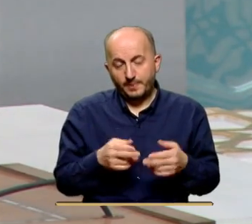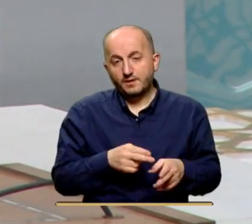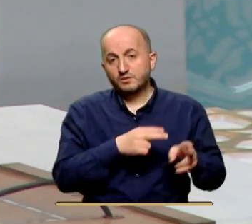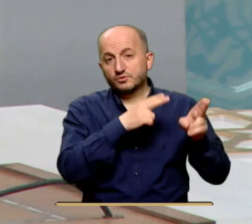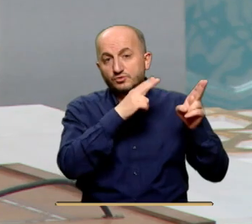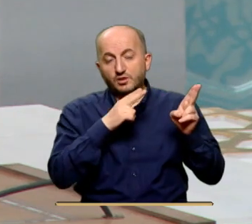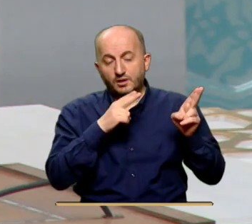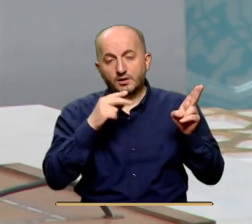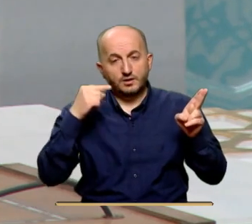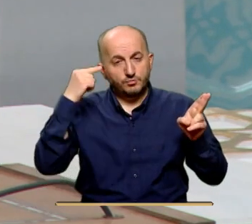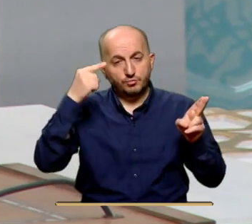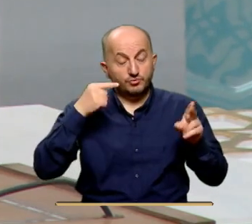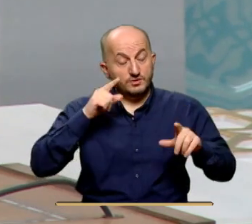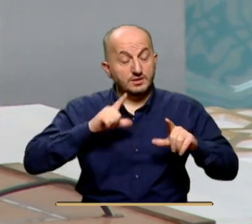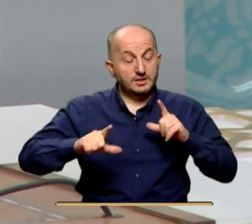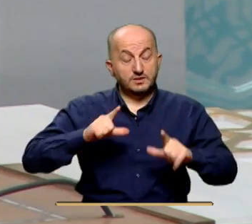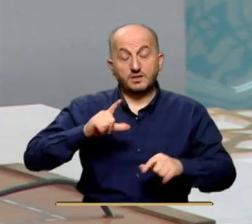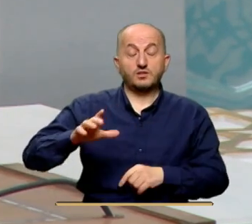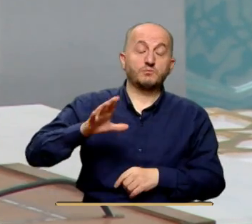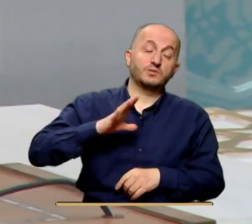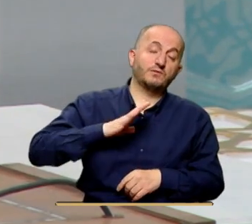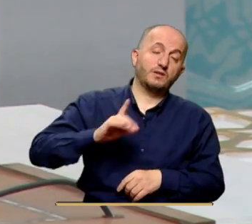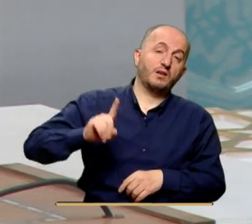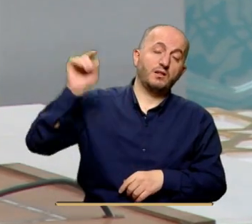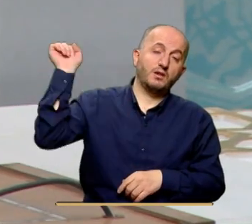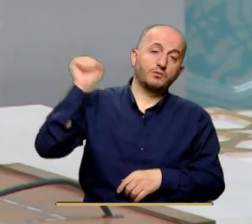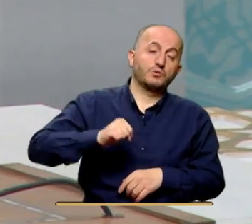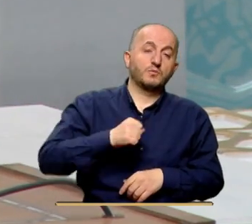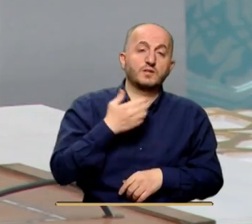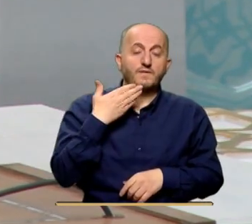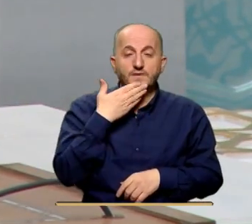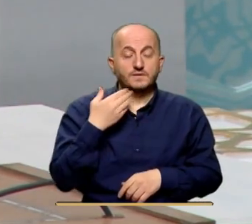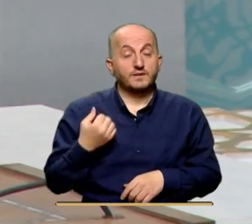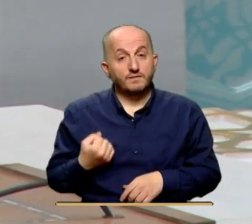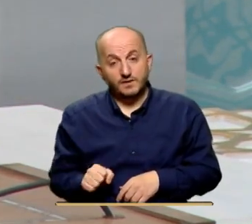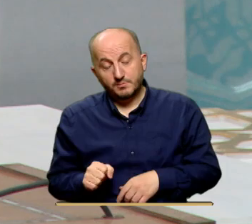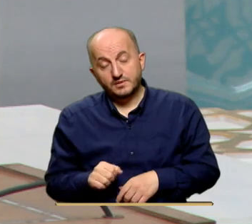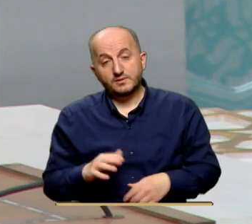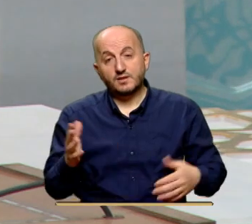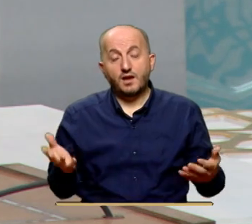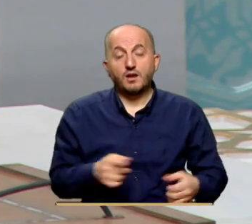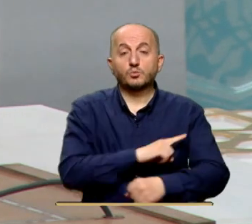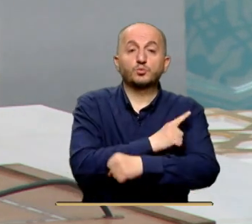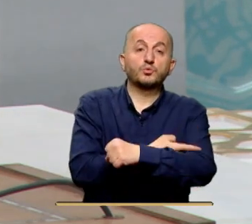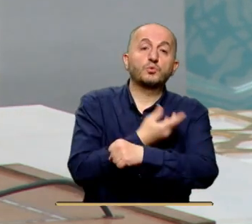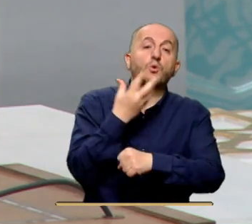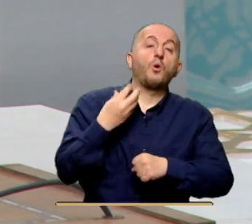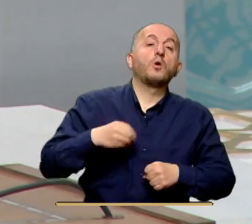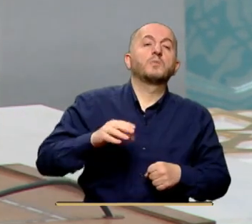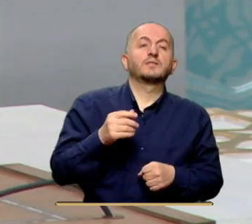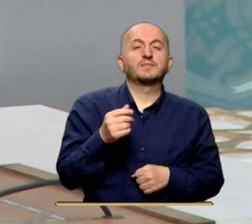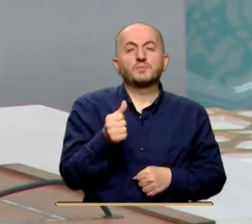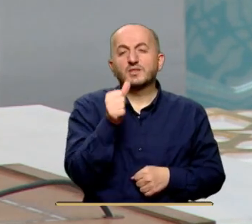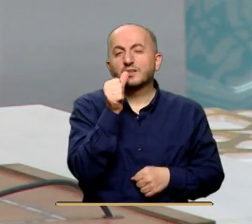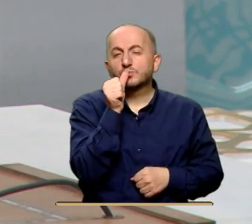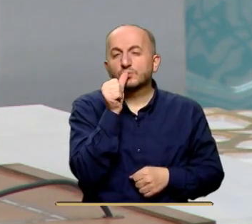Çanakkale ruhuna ihtiyacımız var. Allah düşmana fırsat vermesin. Eğer güçlü olmazsak bizi bir yudum suda